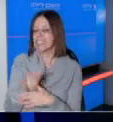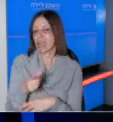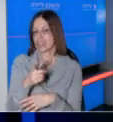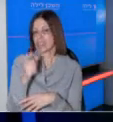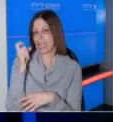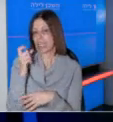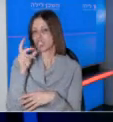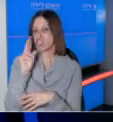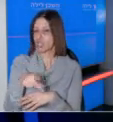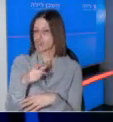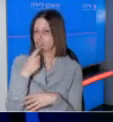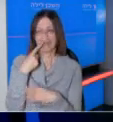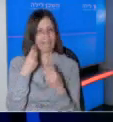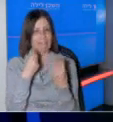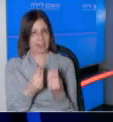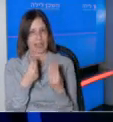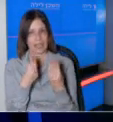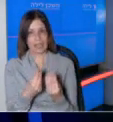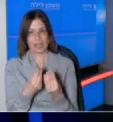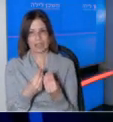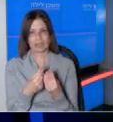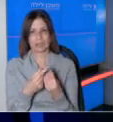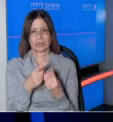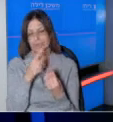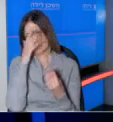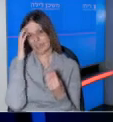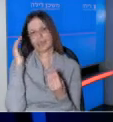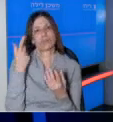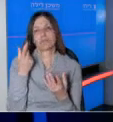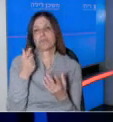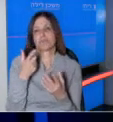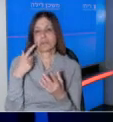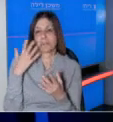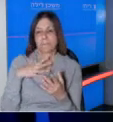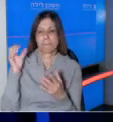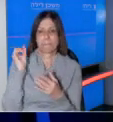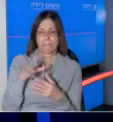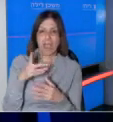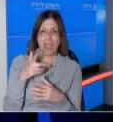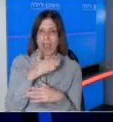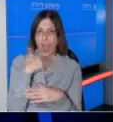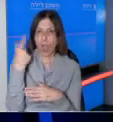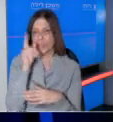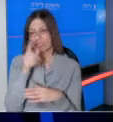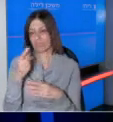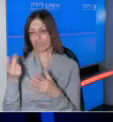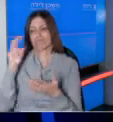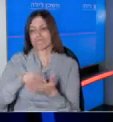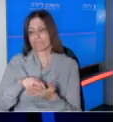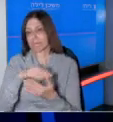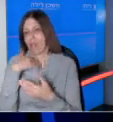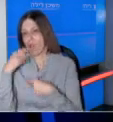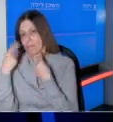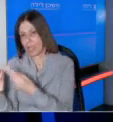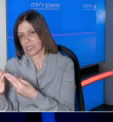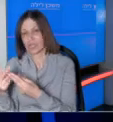פה בעיה. ירי. שנייה, מה זה לא? בוא נגיד. הקם לא הרכיחה, השכם לא הרכו, מה זה לא? זה לא אותו דבר. למה זה לא אותו דבר? פה הוא